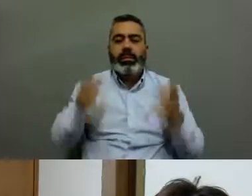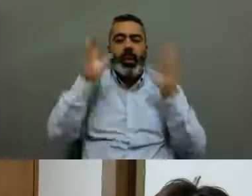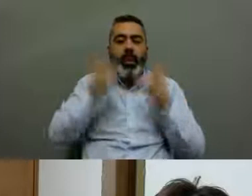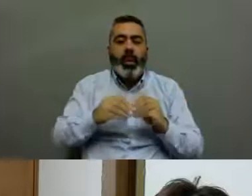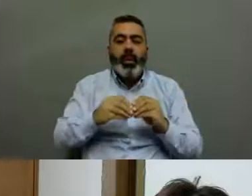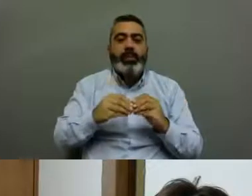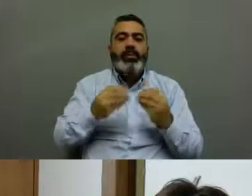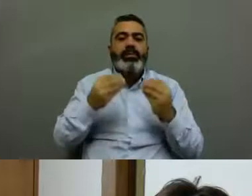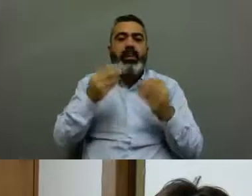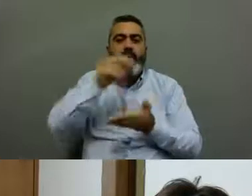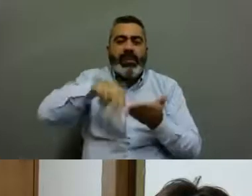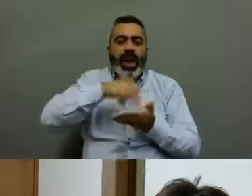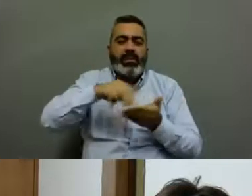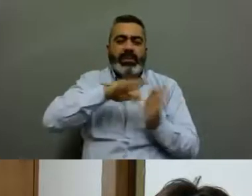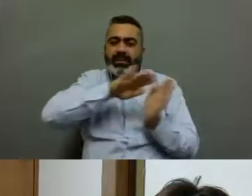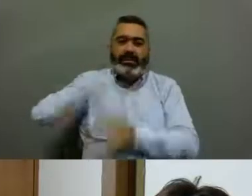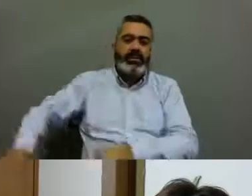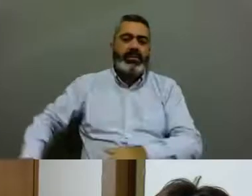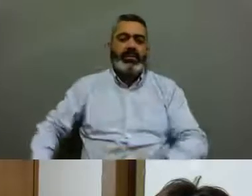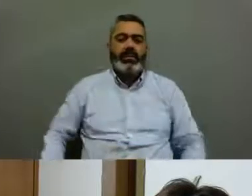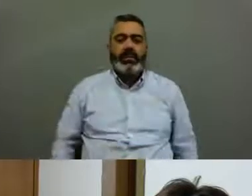είδους προκατάληψη.